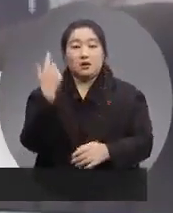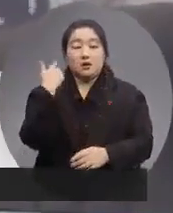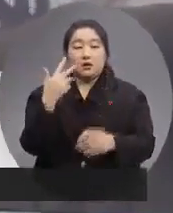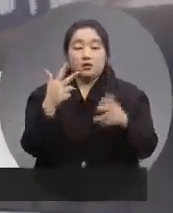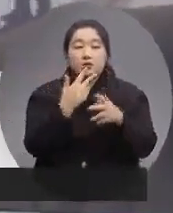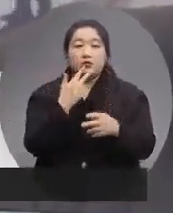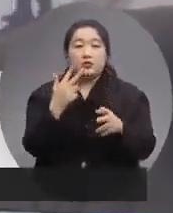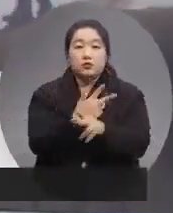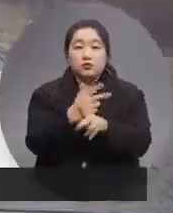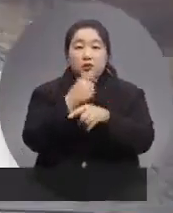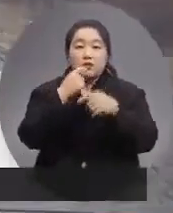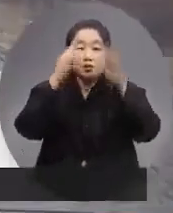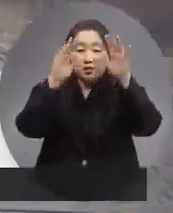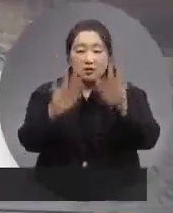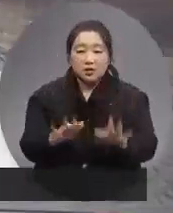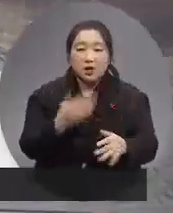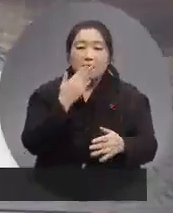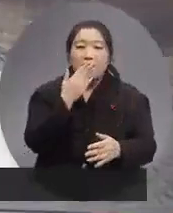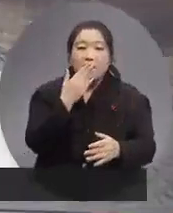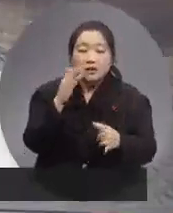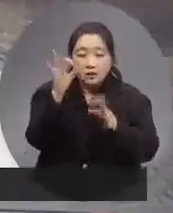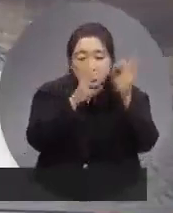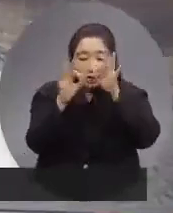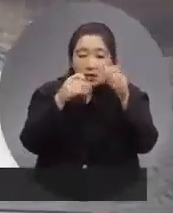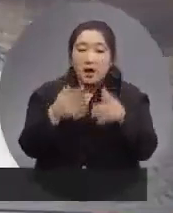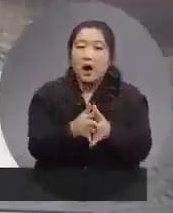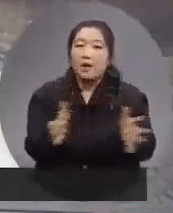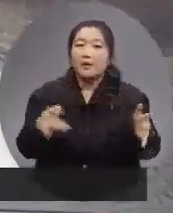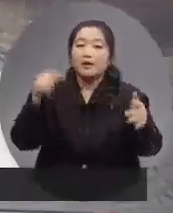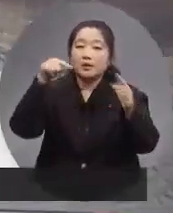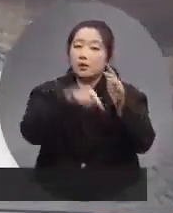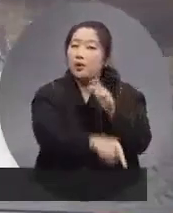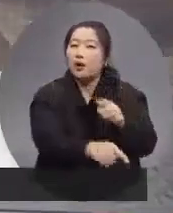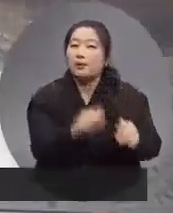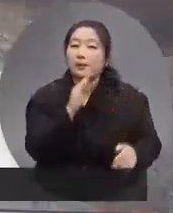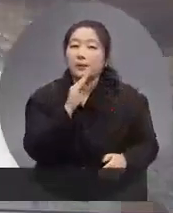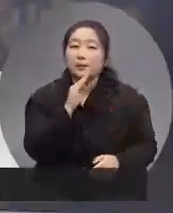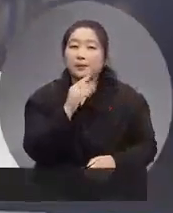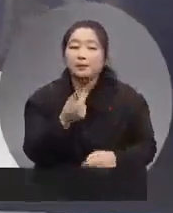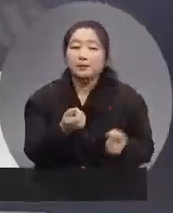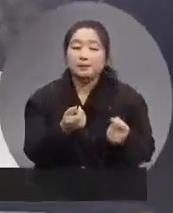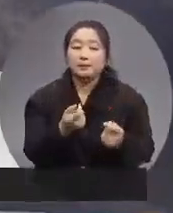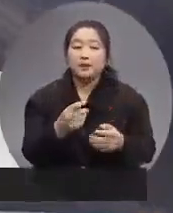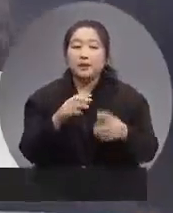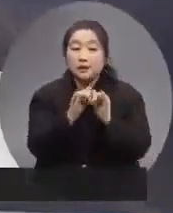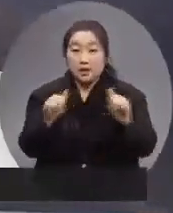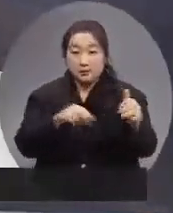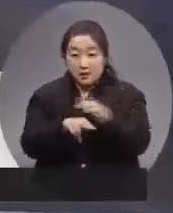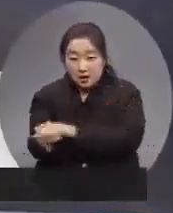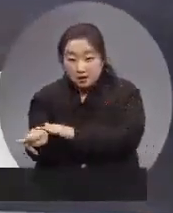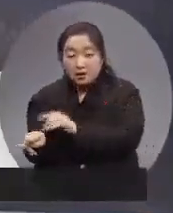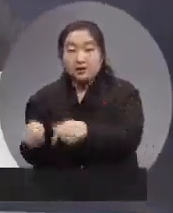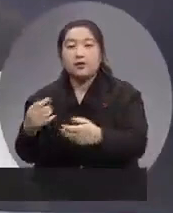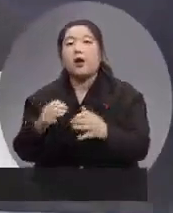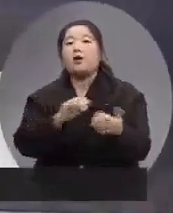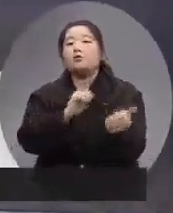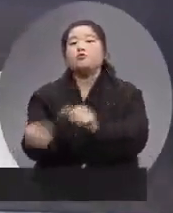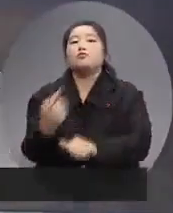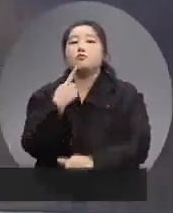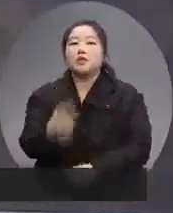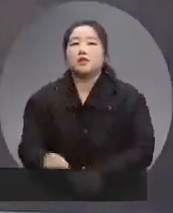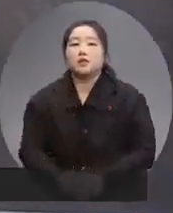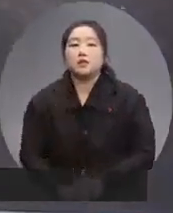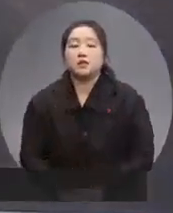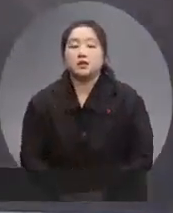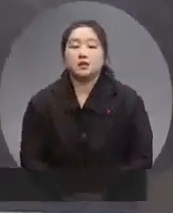많은 눈이 내리면서 먹이를 찾아 산 아래 아파트까지 내려온 것으로 보이는데 사람을 피해 도망가다 자칫하면 죽을